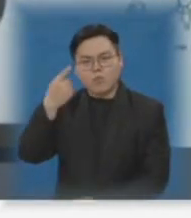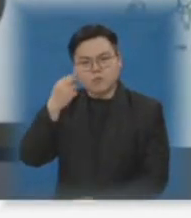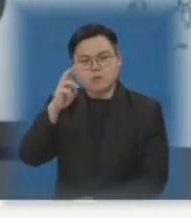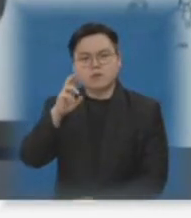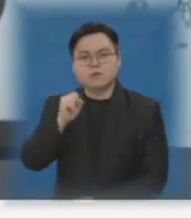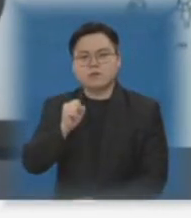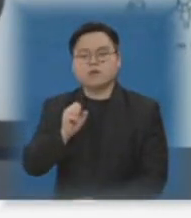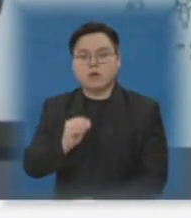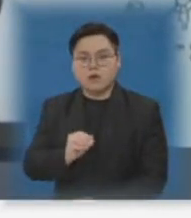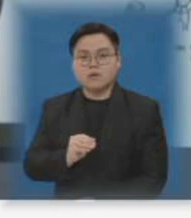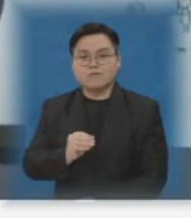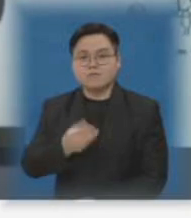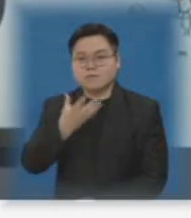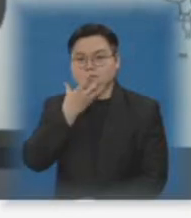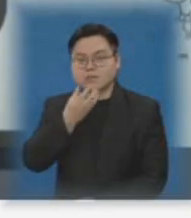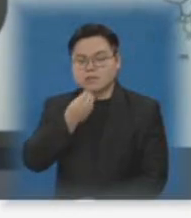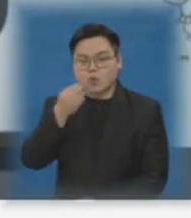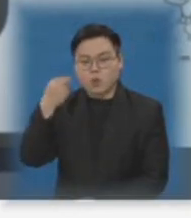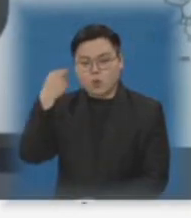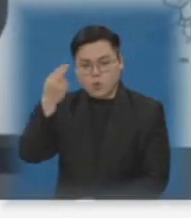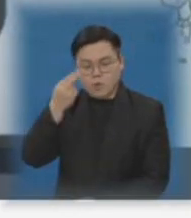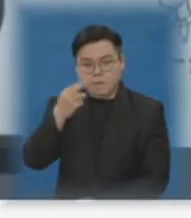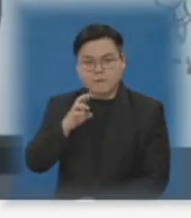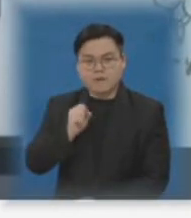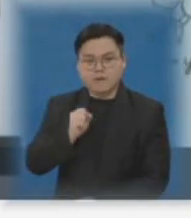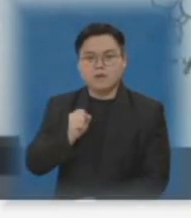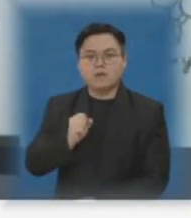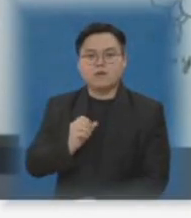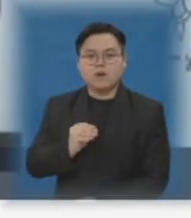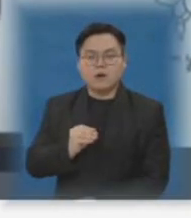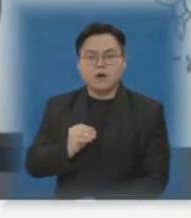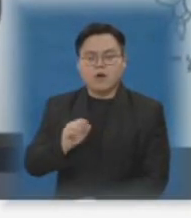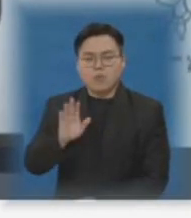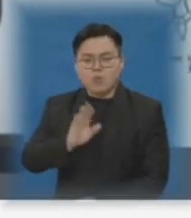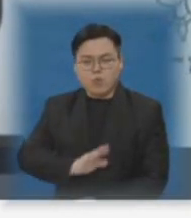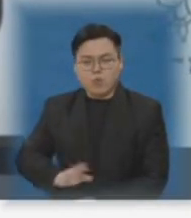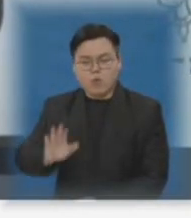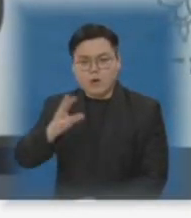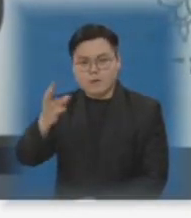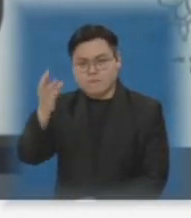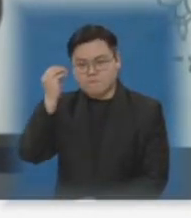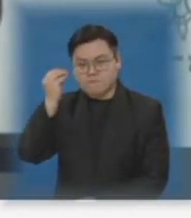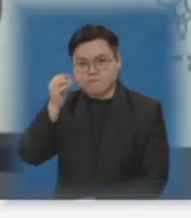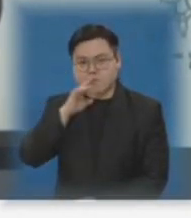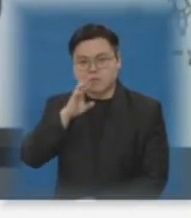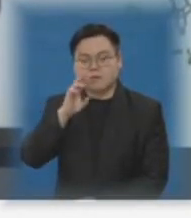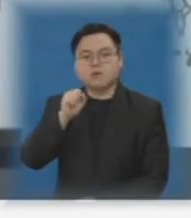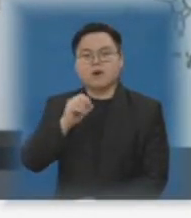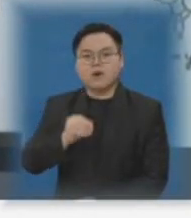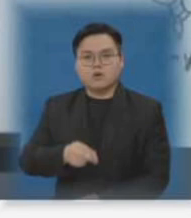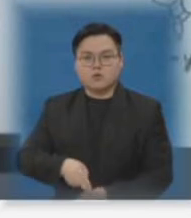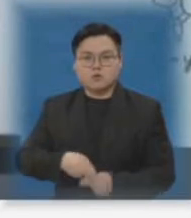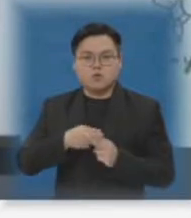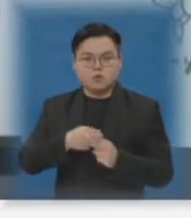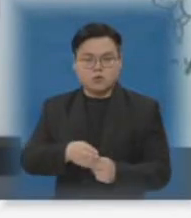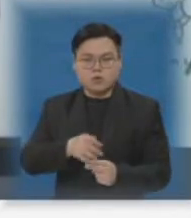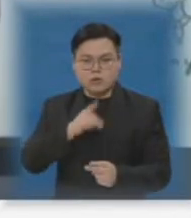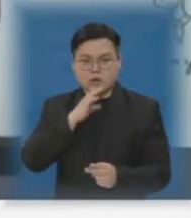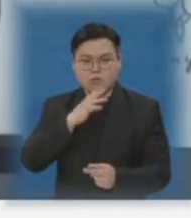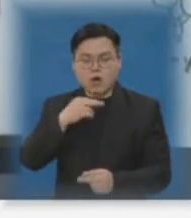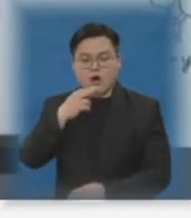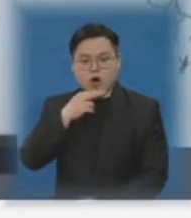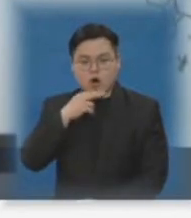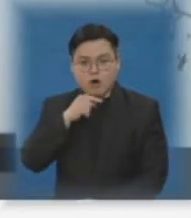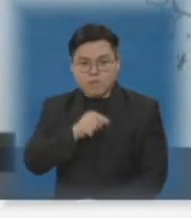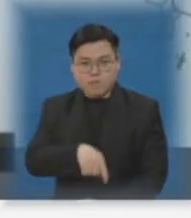тэр нандин сайхан дурсамжаа яаж одоо мөнхөлж авч үлдэхин тий энэ тал дээр нь бас нэлээд тийм